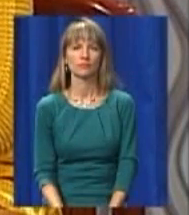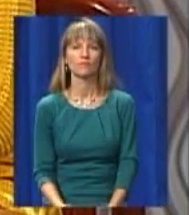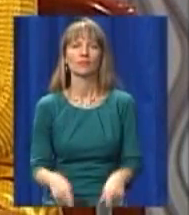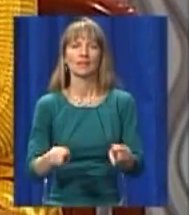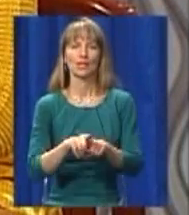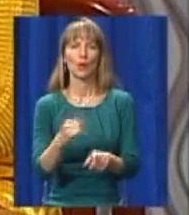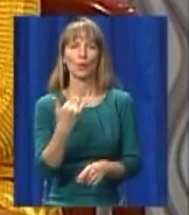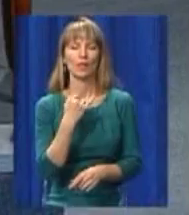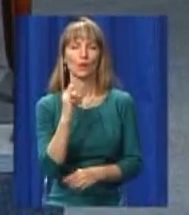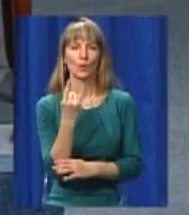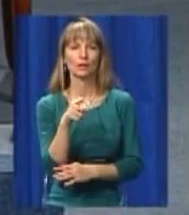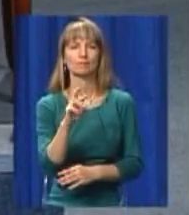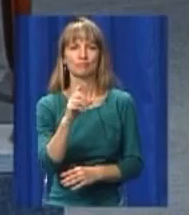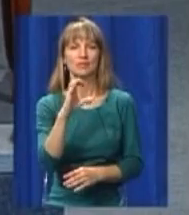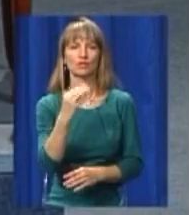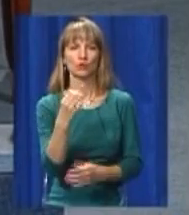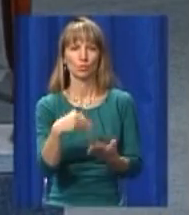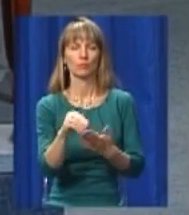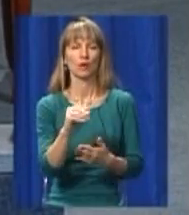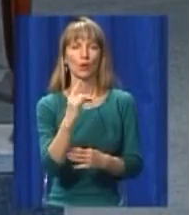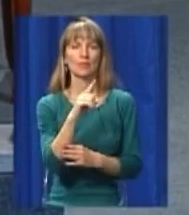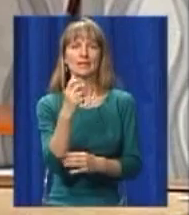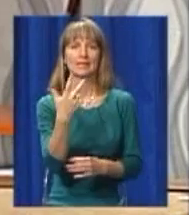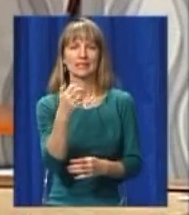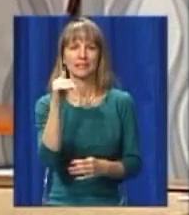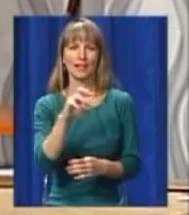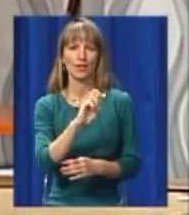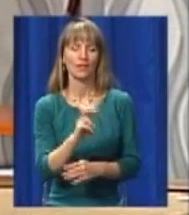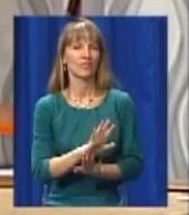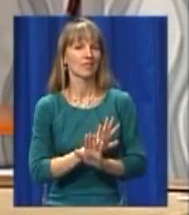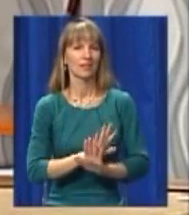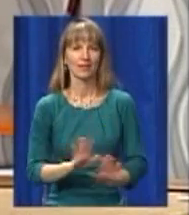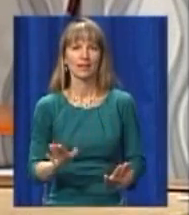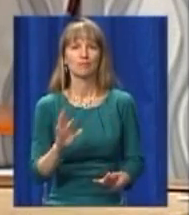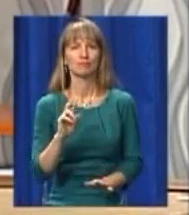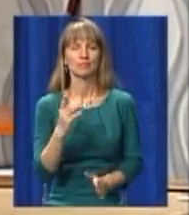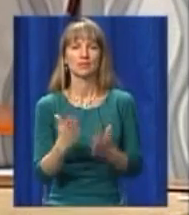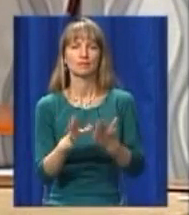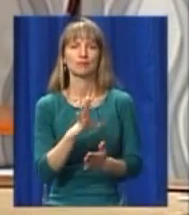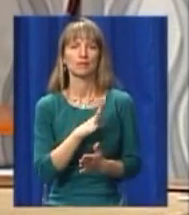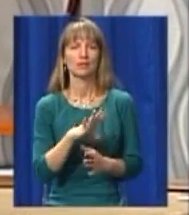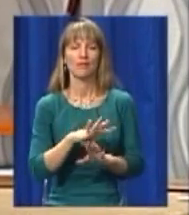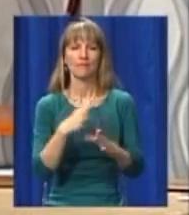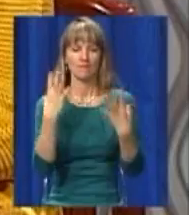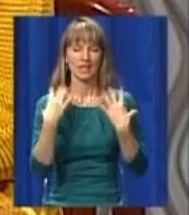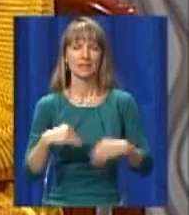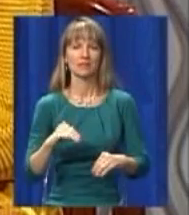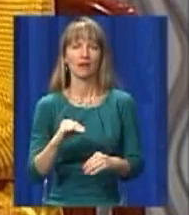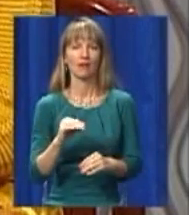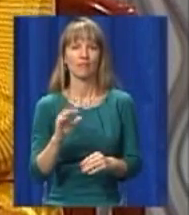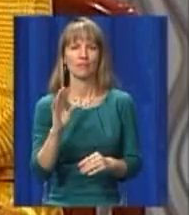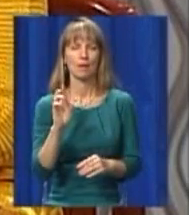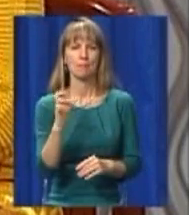Ну, такі у нас ляльки. А ти б, Саша, купила ляльку за $300 000000? Ні. Навіть якби вона була там вся прям з діамантів?